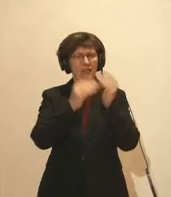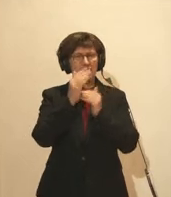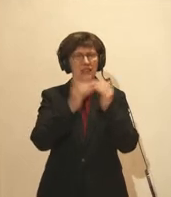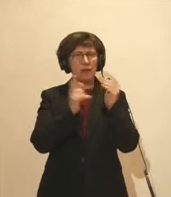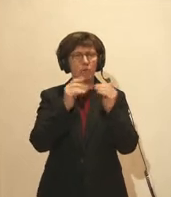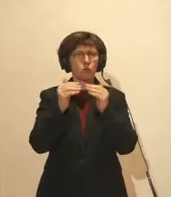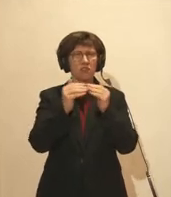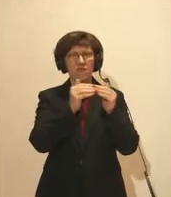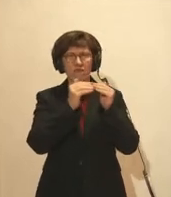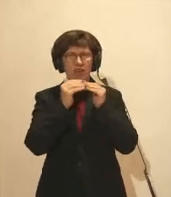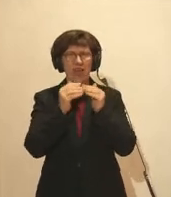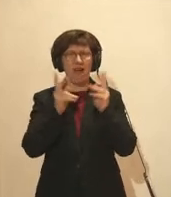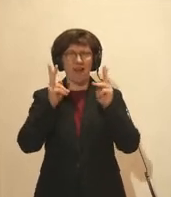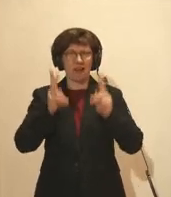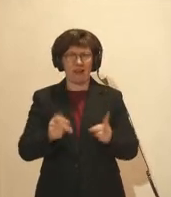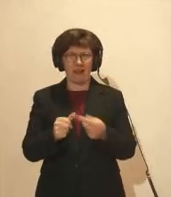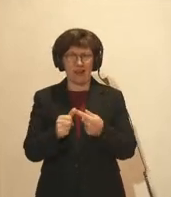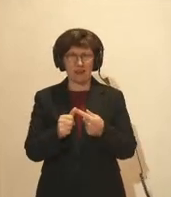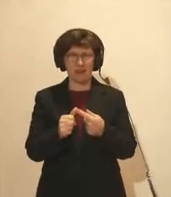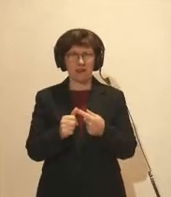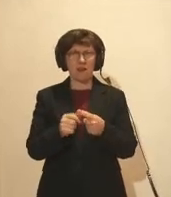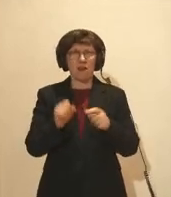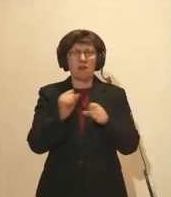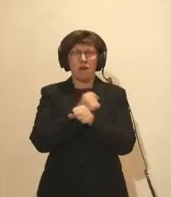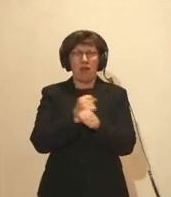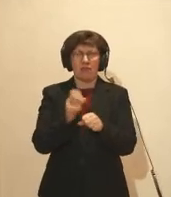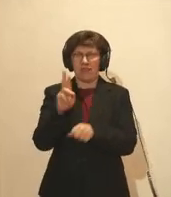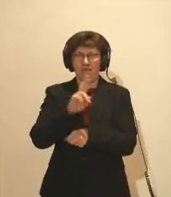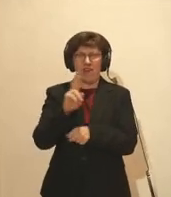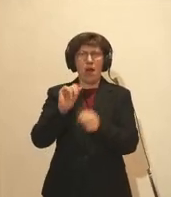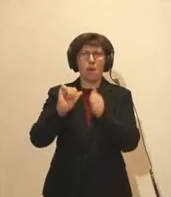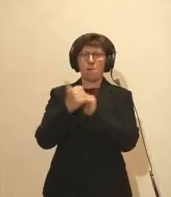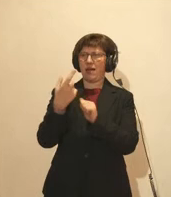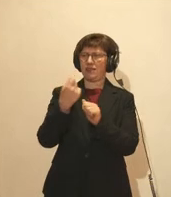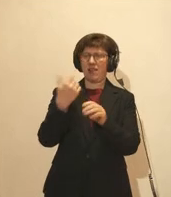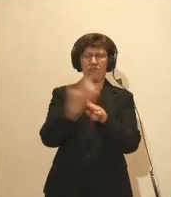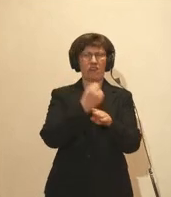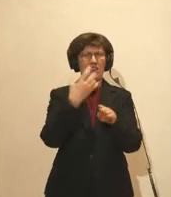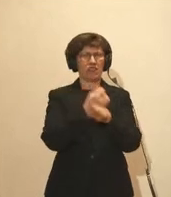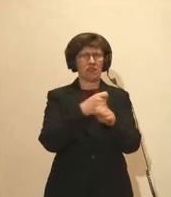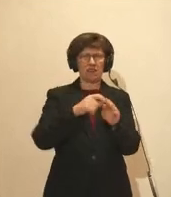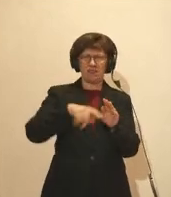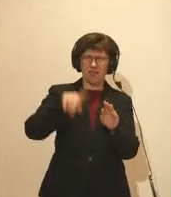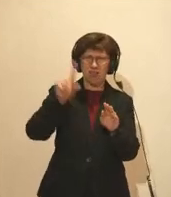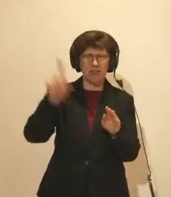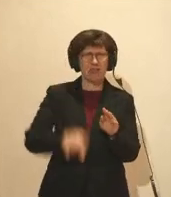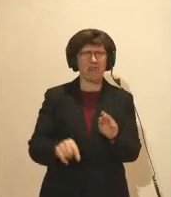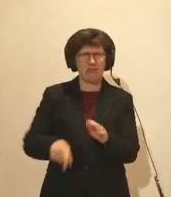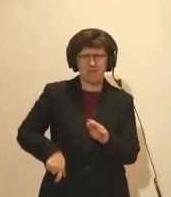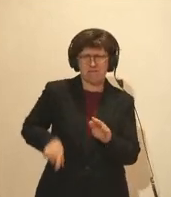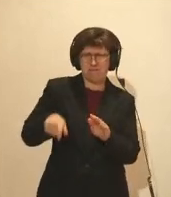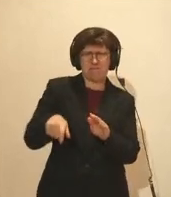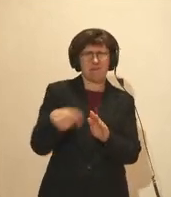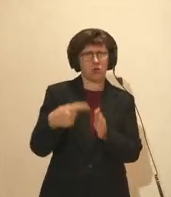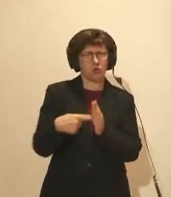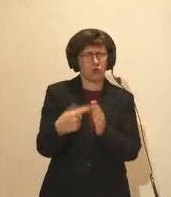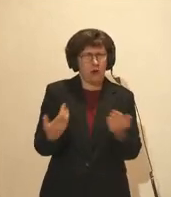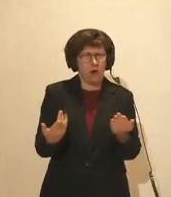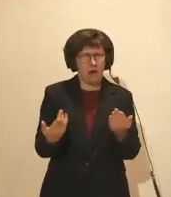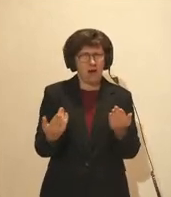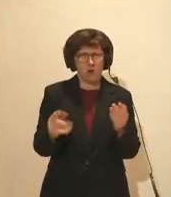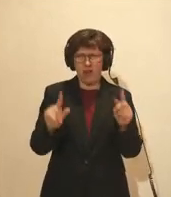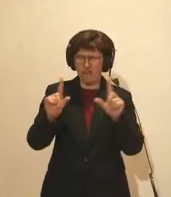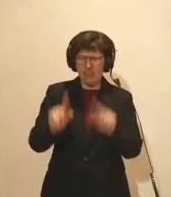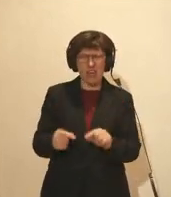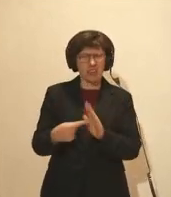sein muss also es kann nicht sein dass diejenigen die das allermeiste geld verdienen die geringsten anteile am steuer also relativ